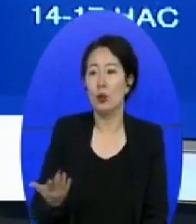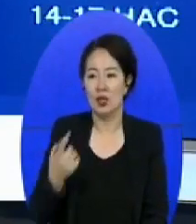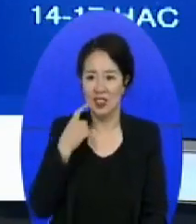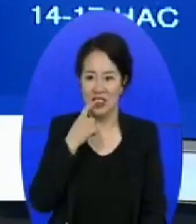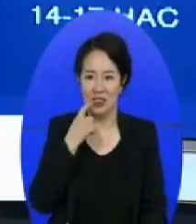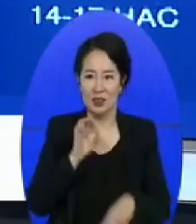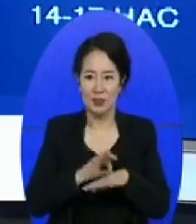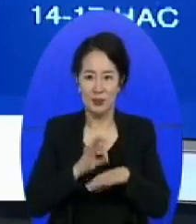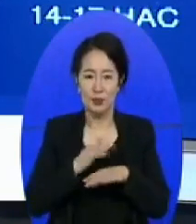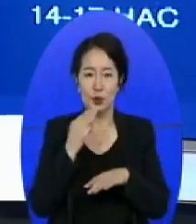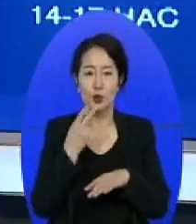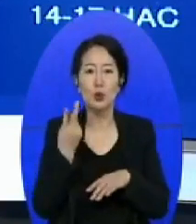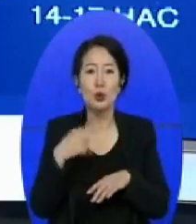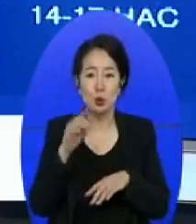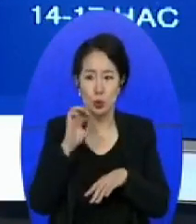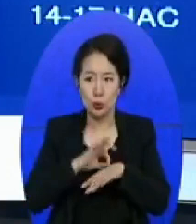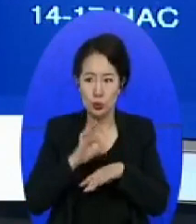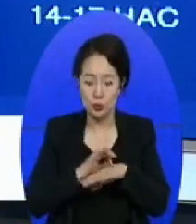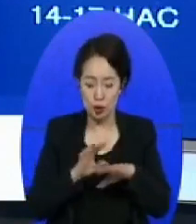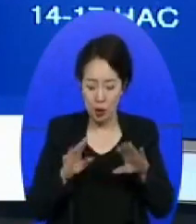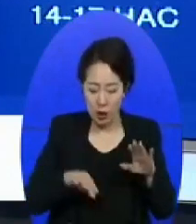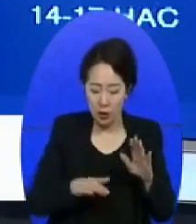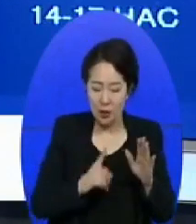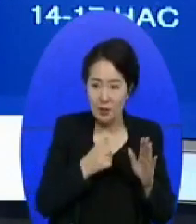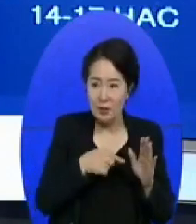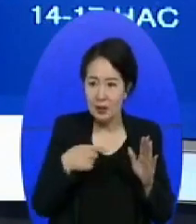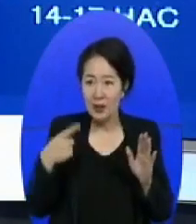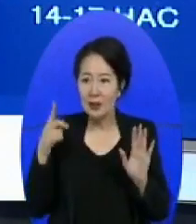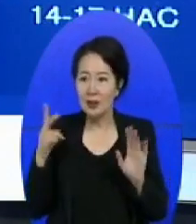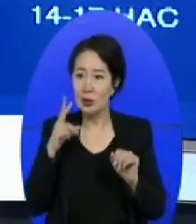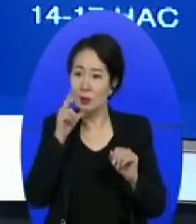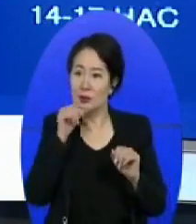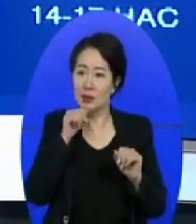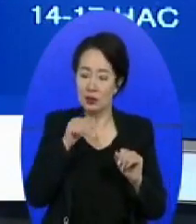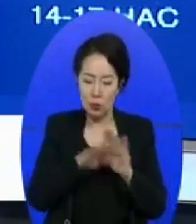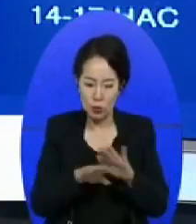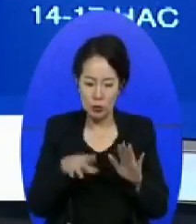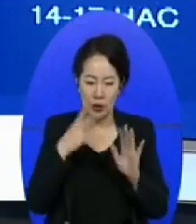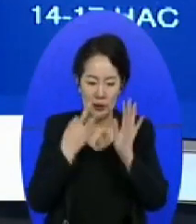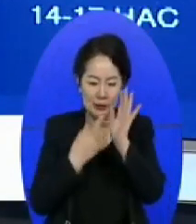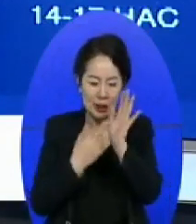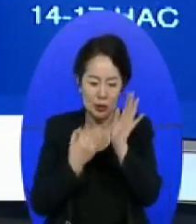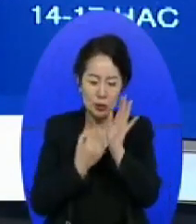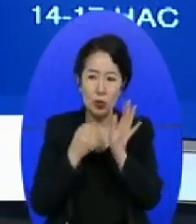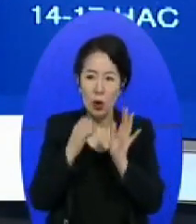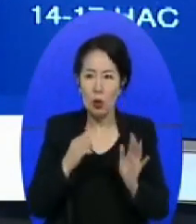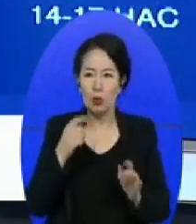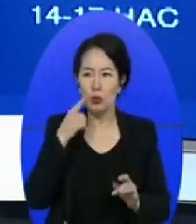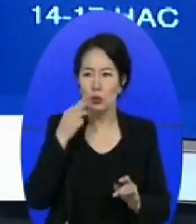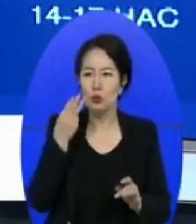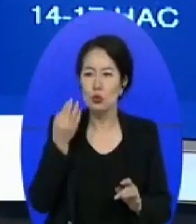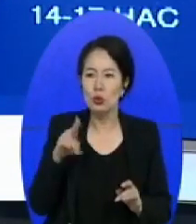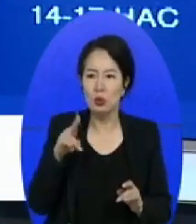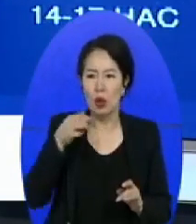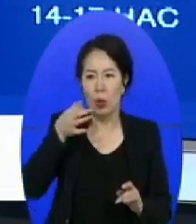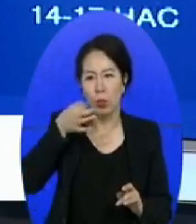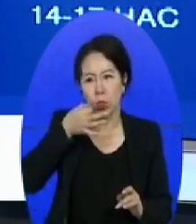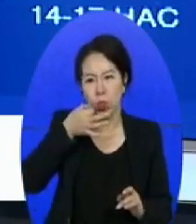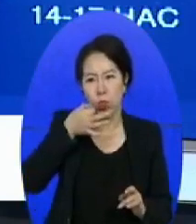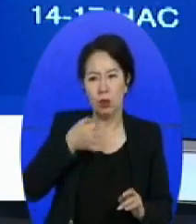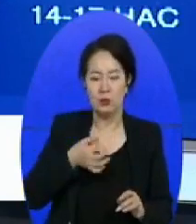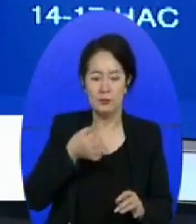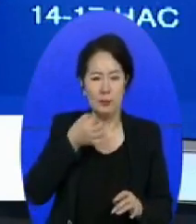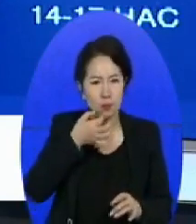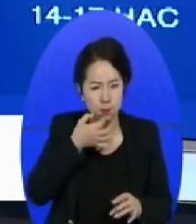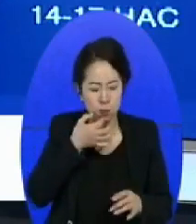шүдний өвчлөл. Өнөөдөр 12 нас хүртэлх хүүхдүүдийн 86% нь шүдний цоролтой байгаа. Энэ нь одоо өөрөө 200 гаруй өвчний